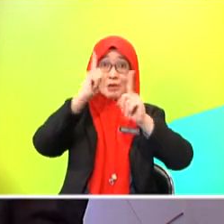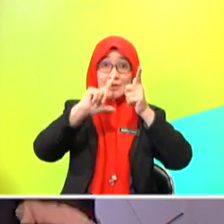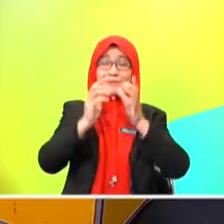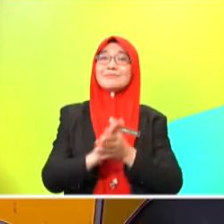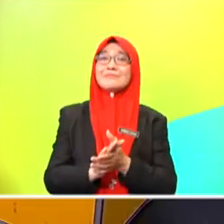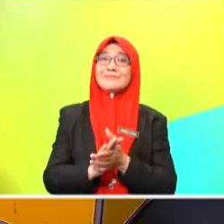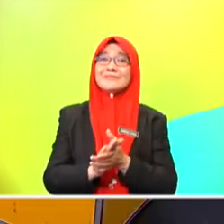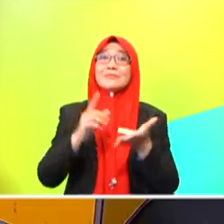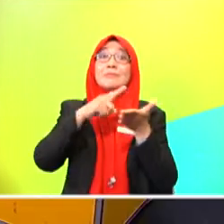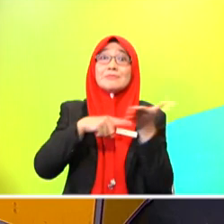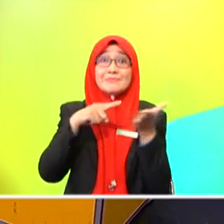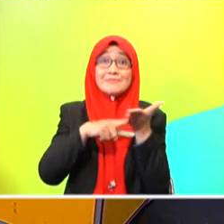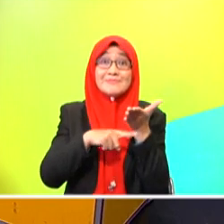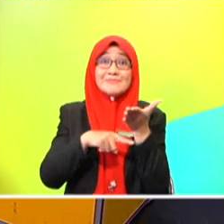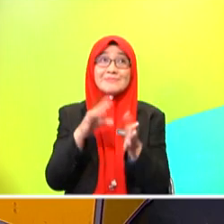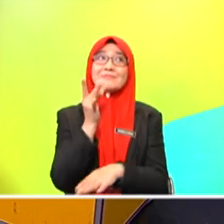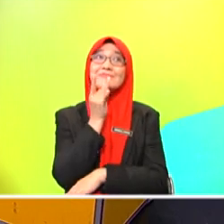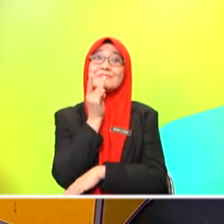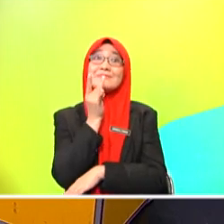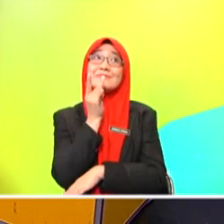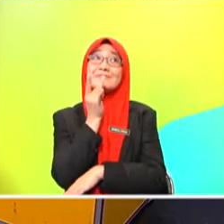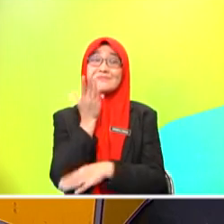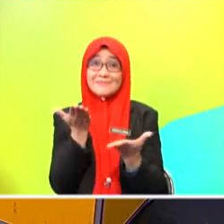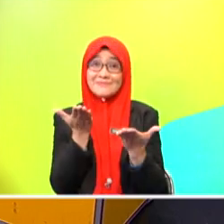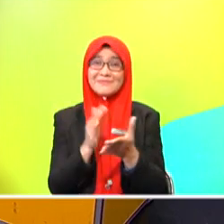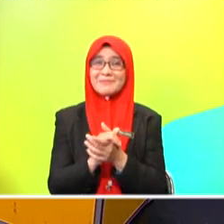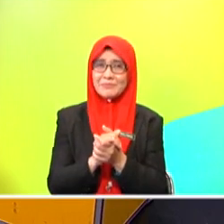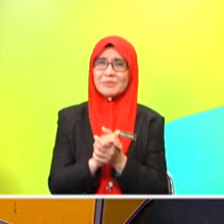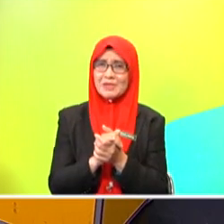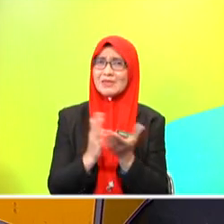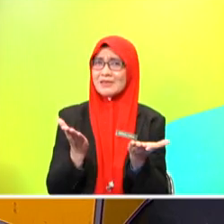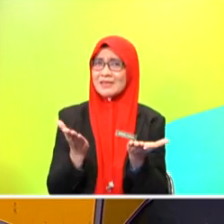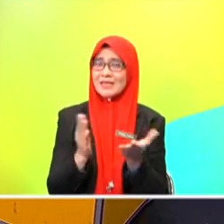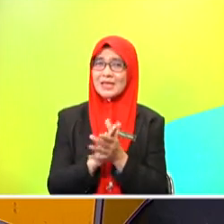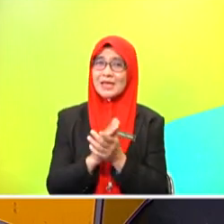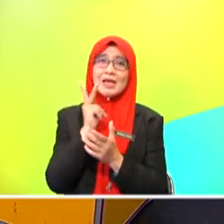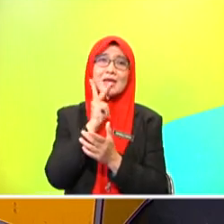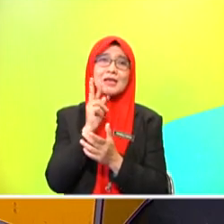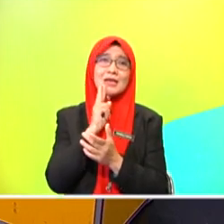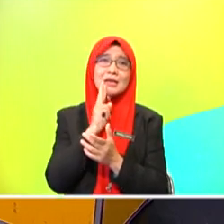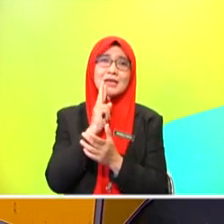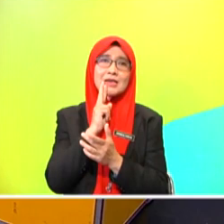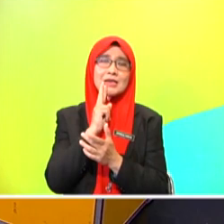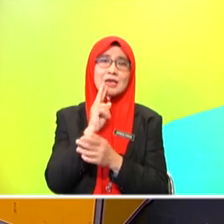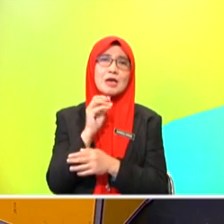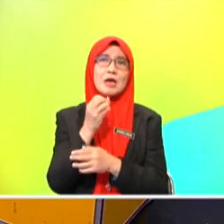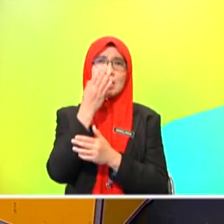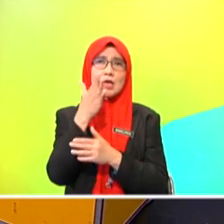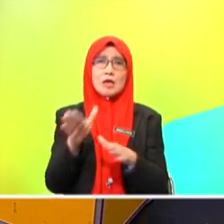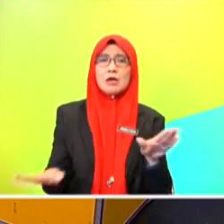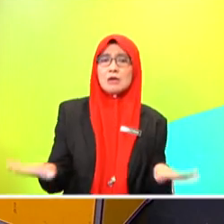Haiwan apa kali ini, Ria? Okey, kalau tengok dari segi dia berjalan macam macam penguin je cikgu.